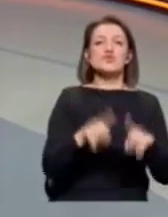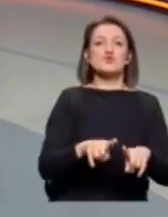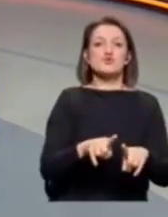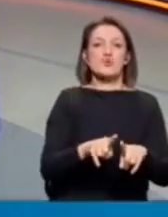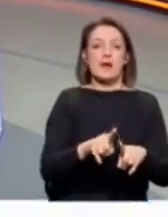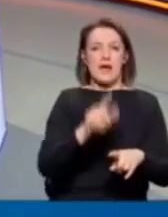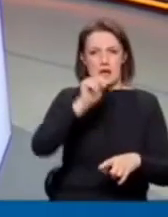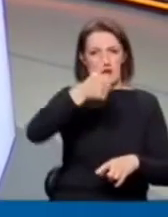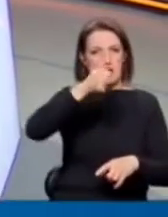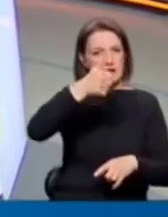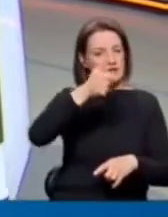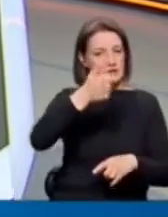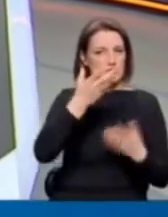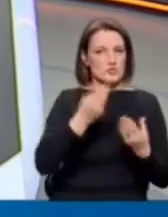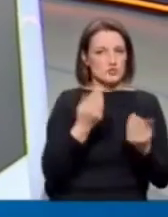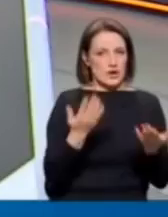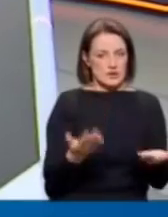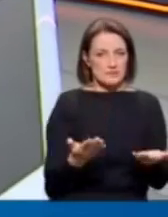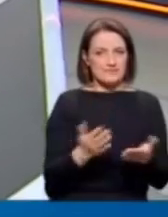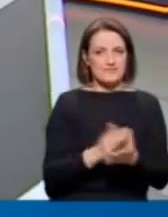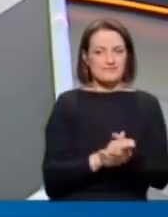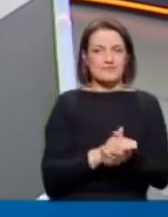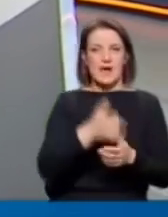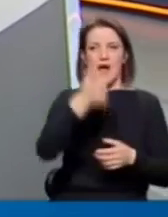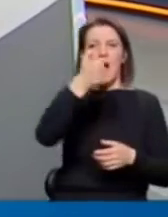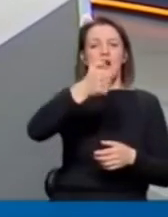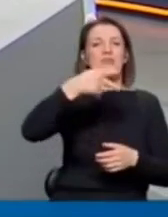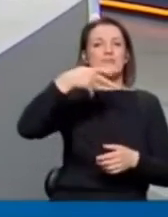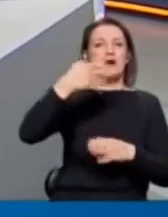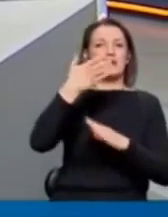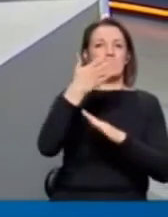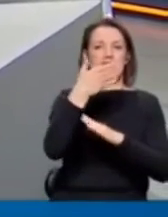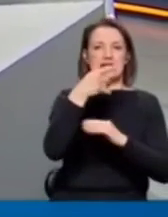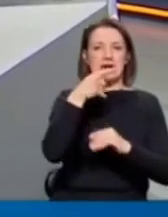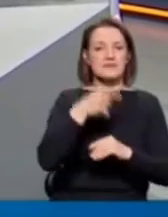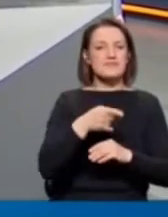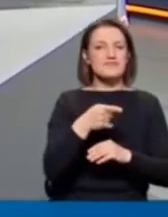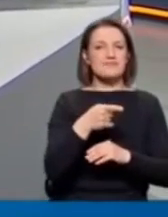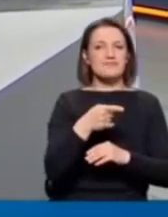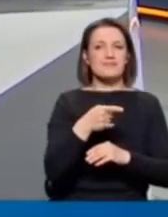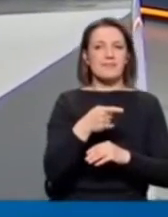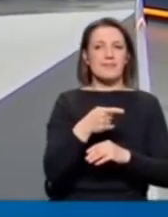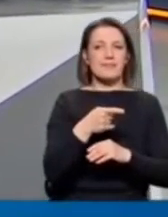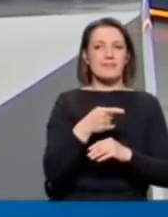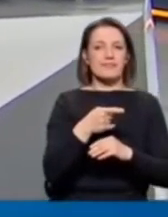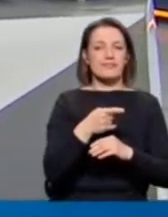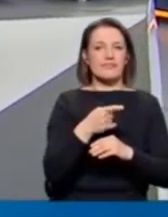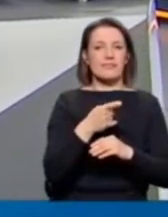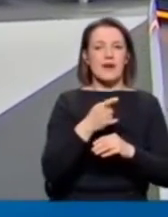buluşmaya o olacak işte altı parti gel neydi